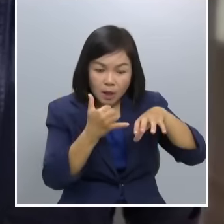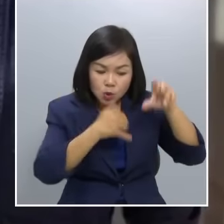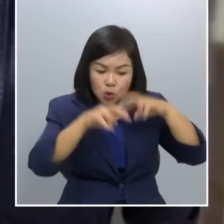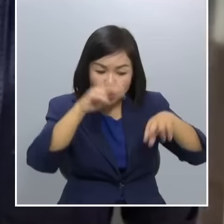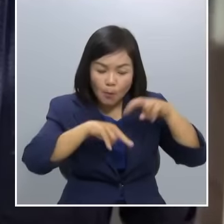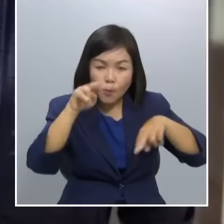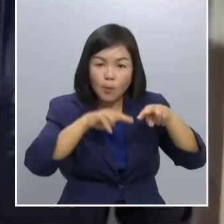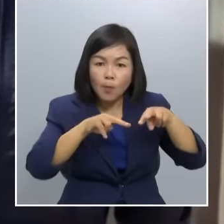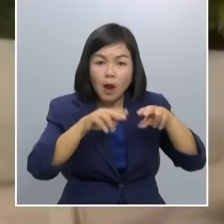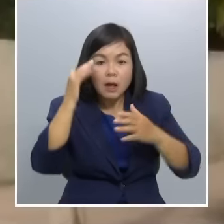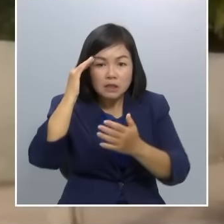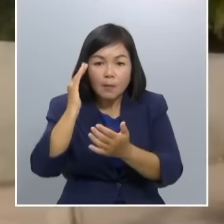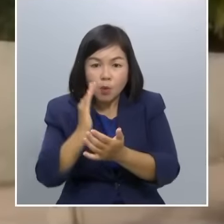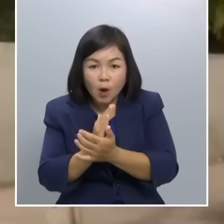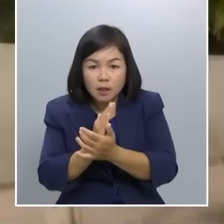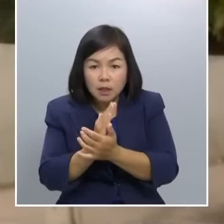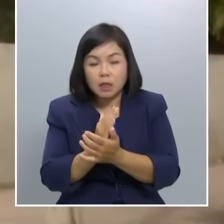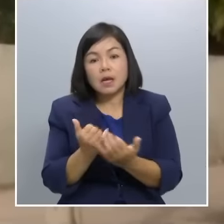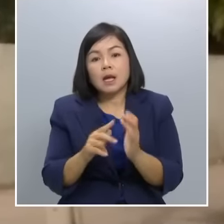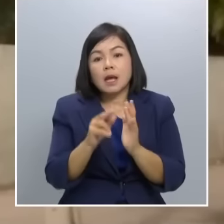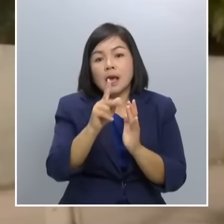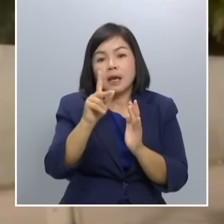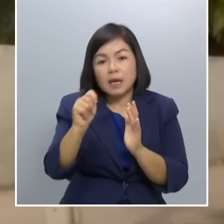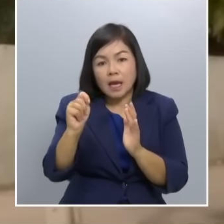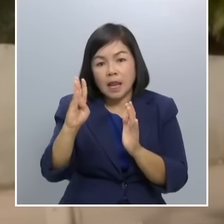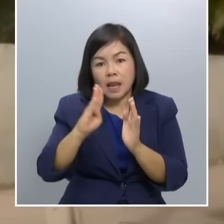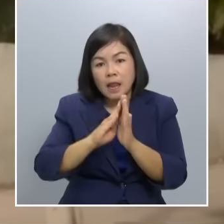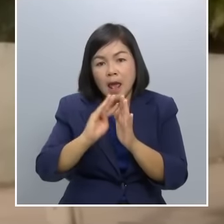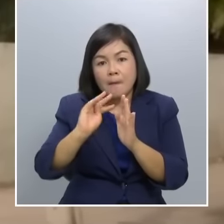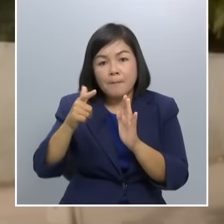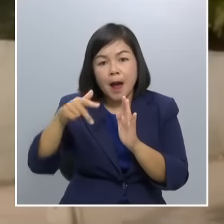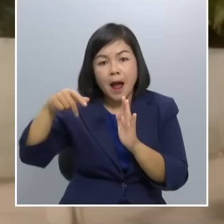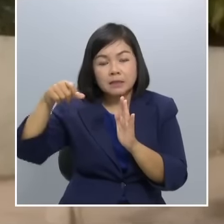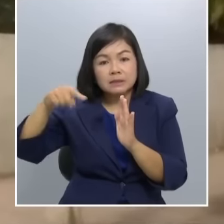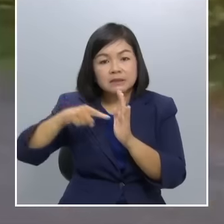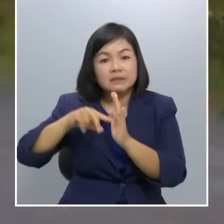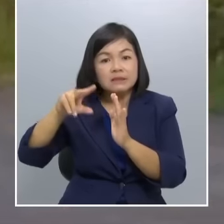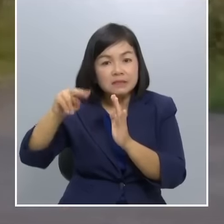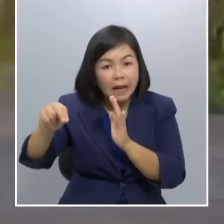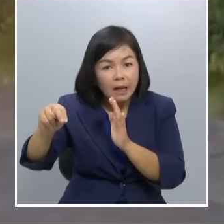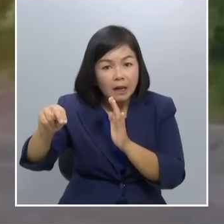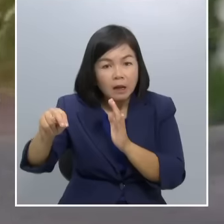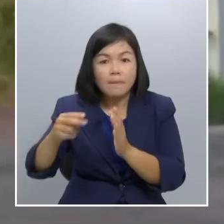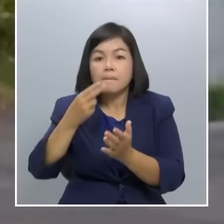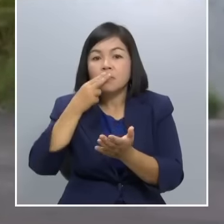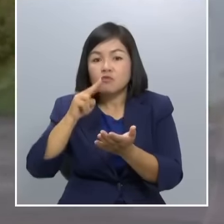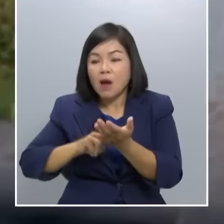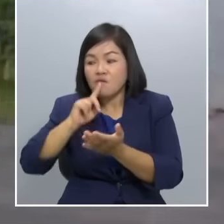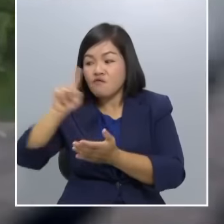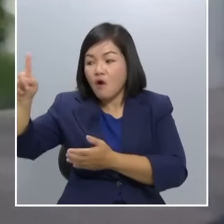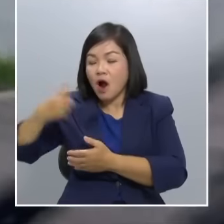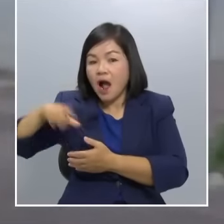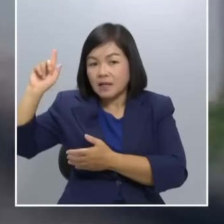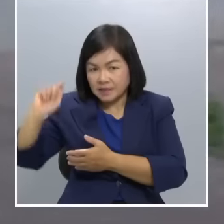กับทางฝั่งของตำรวจสนบางชันครับแล้วก็มีเจ้าหน้าที่พิสูจน์หลักฐานเนี่ยเอาหมายคนท่านผู้ชมครับไปค้นบ้านของเอสและอารต 2พี่